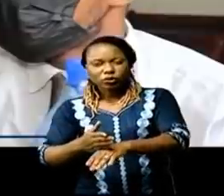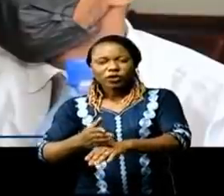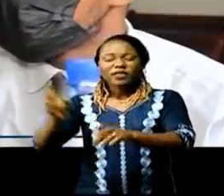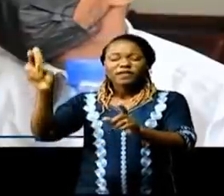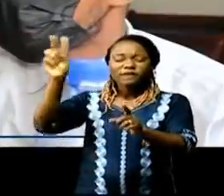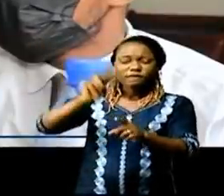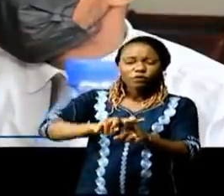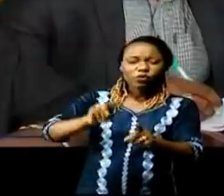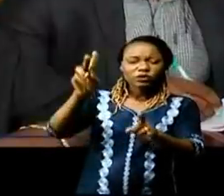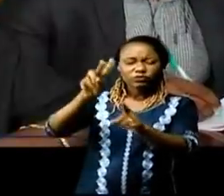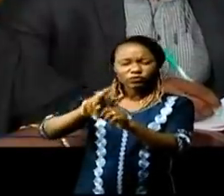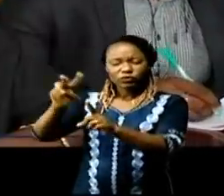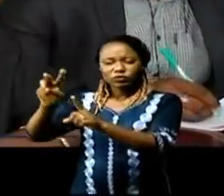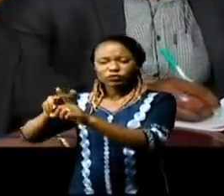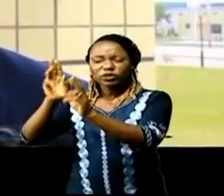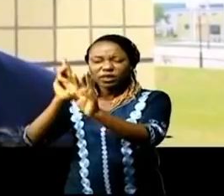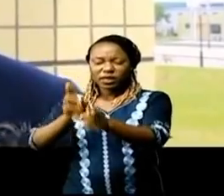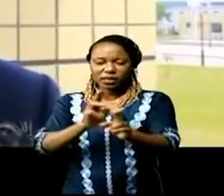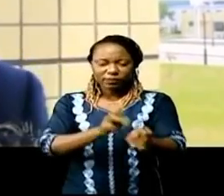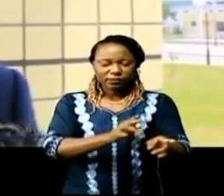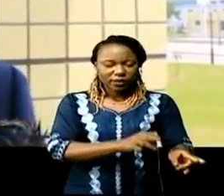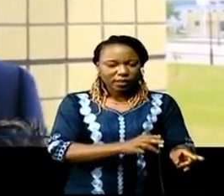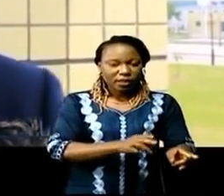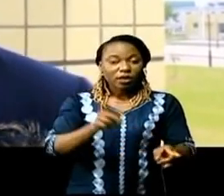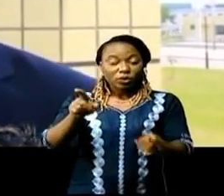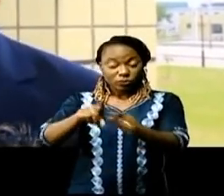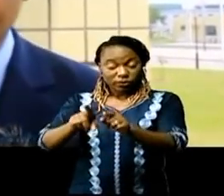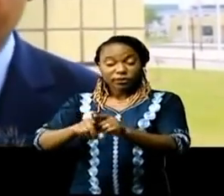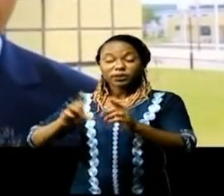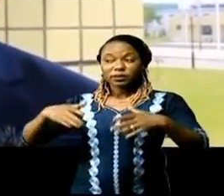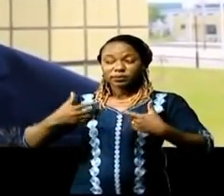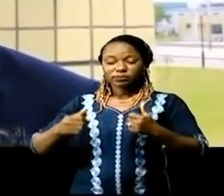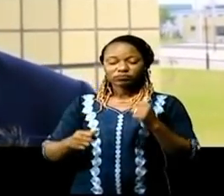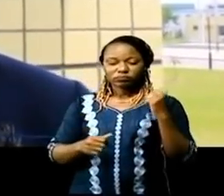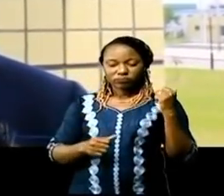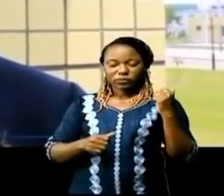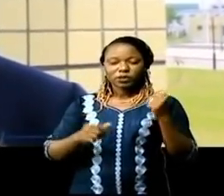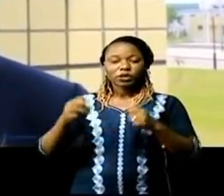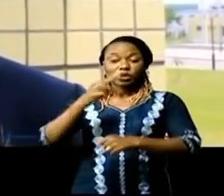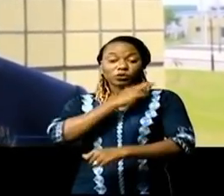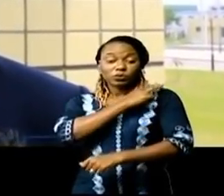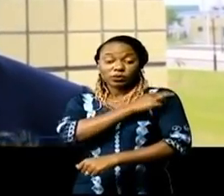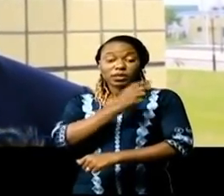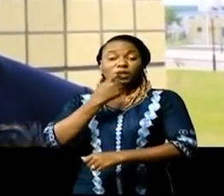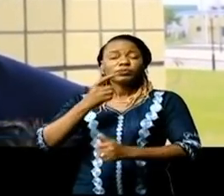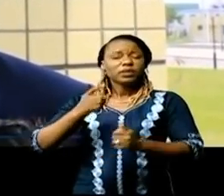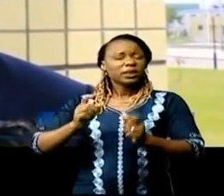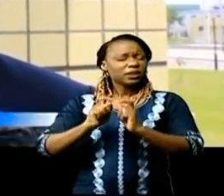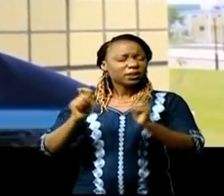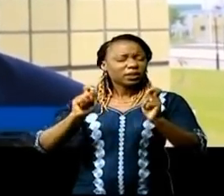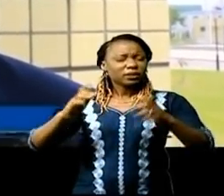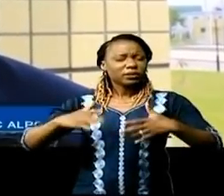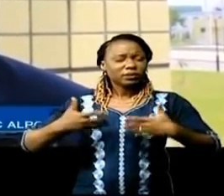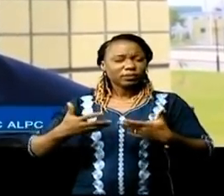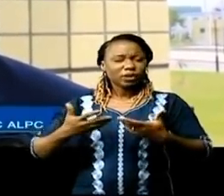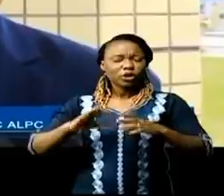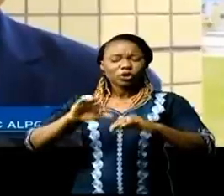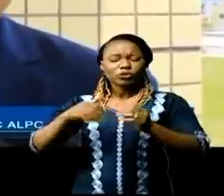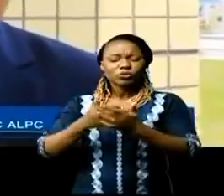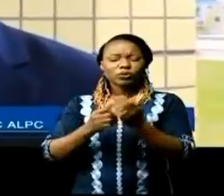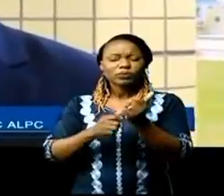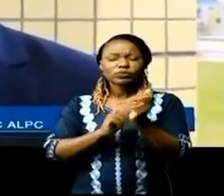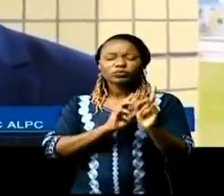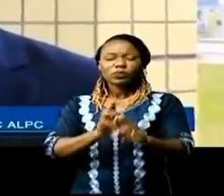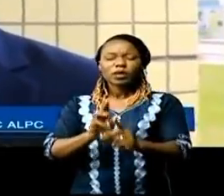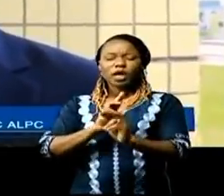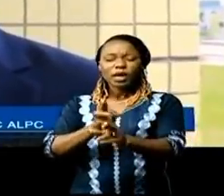Patrick Kombe Katamboué, apprécie. Très satisfait parce que toutes les composantes ont répondu comme il fallait. Je